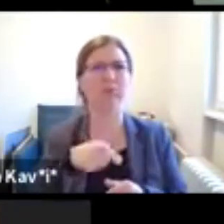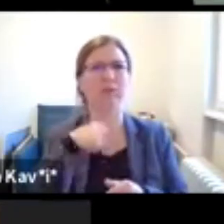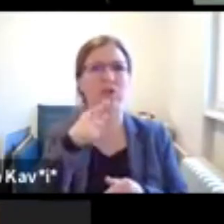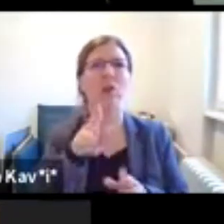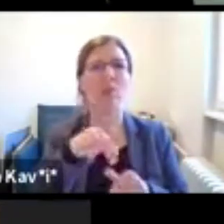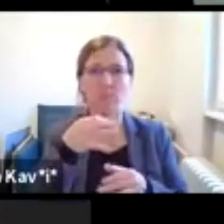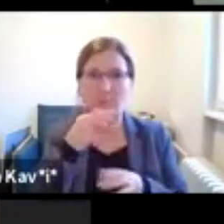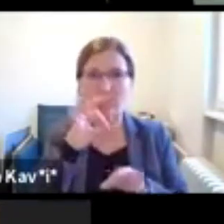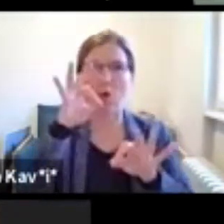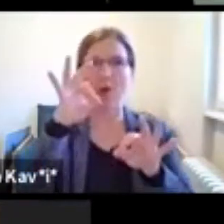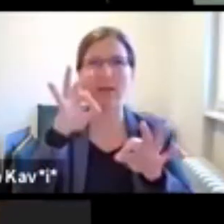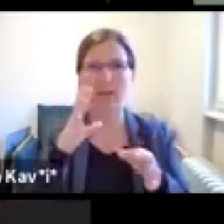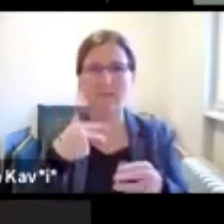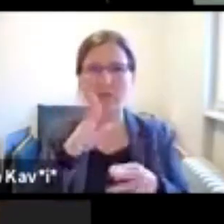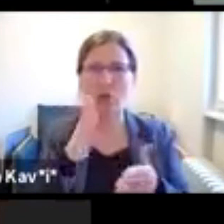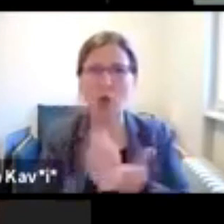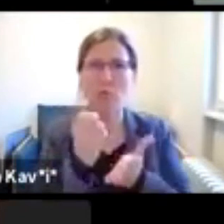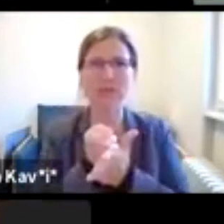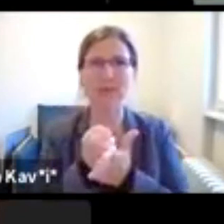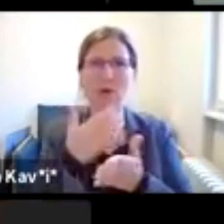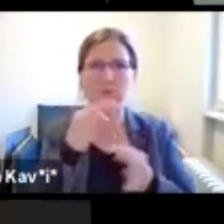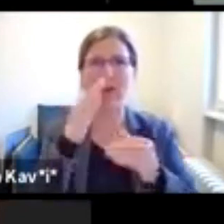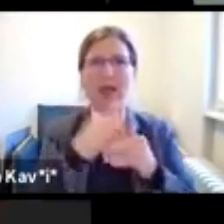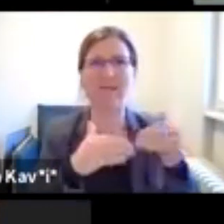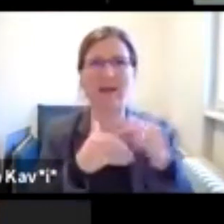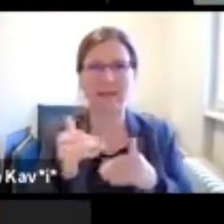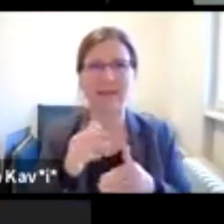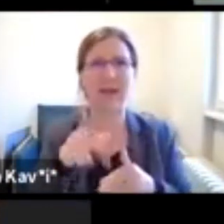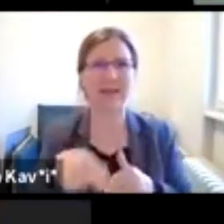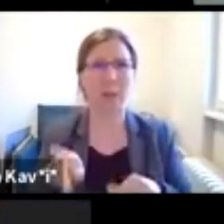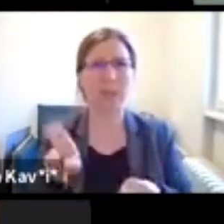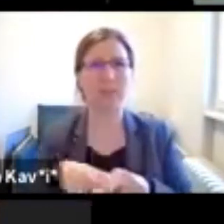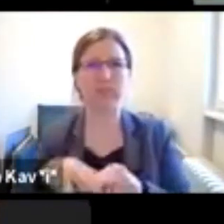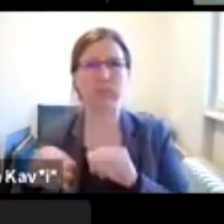uspješniji, brži, kvalitetni, da nam ne predstavlja problem.